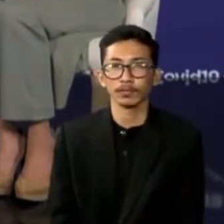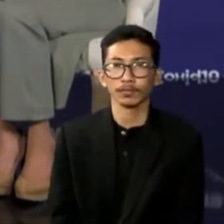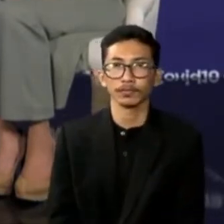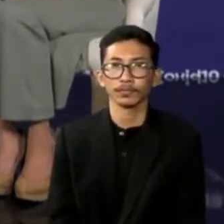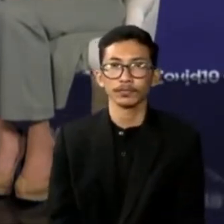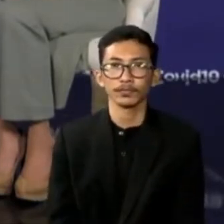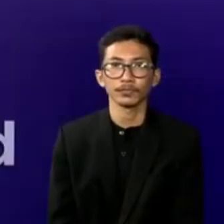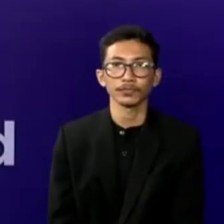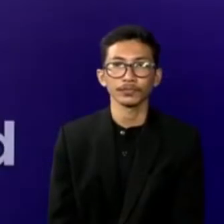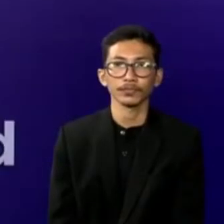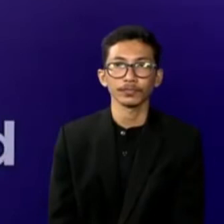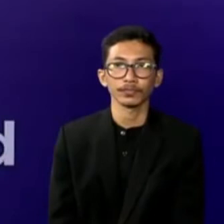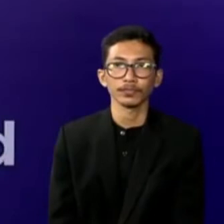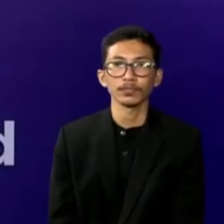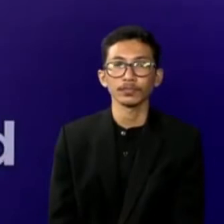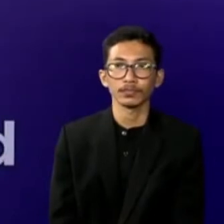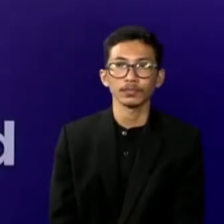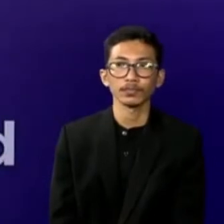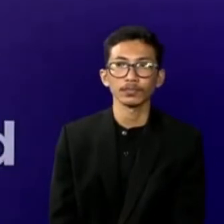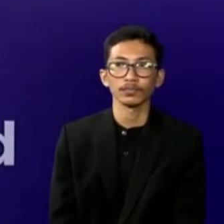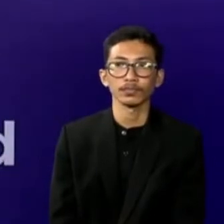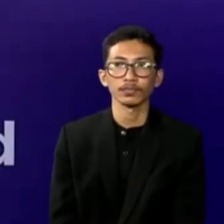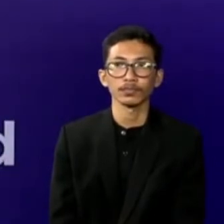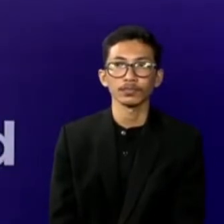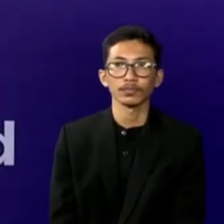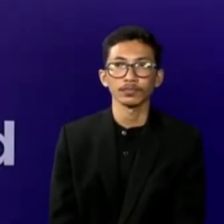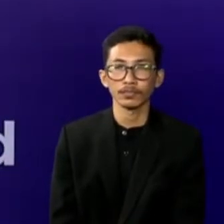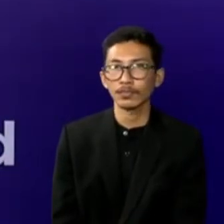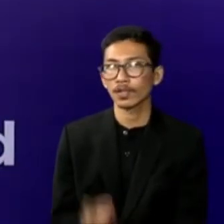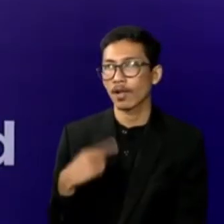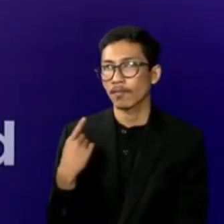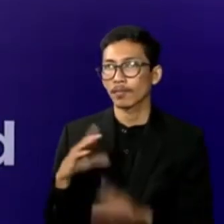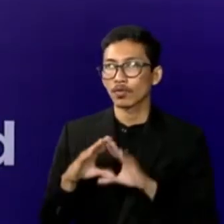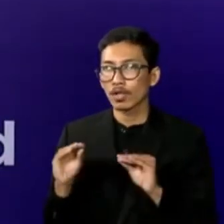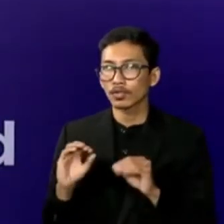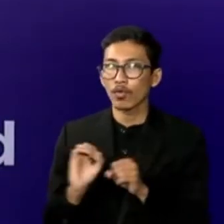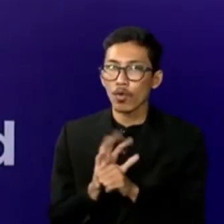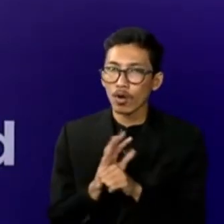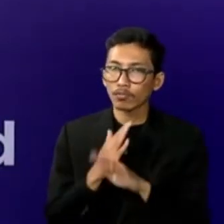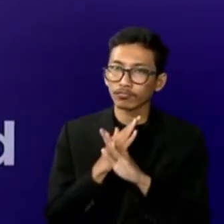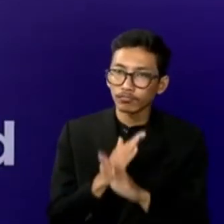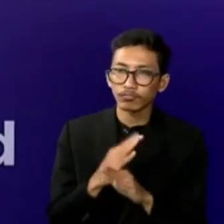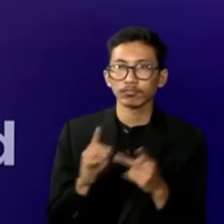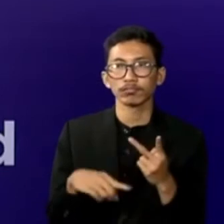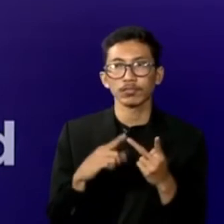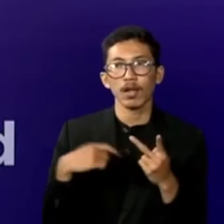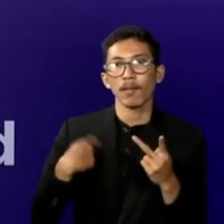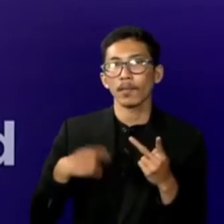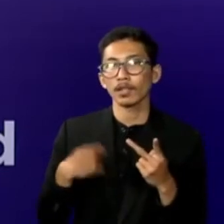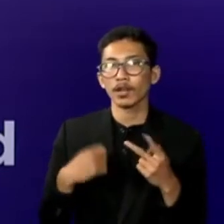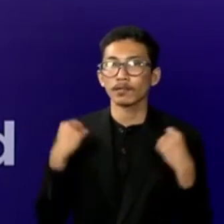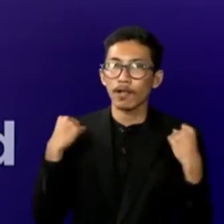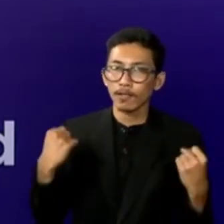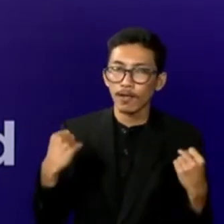kita walaupun kita dari Satgas RI Kemenkes bahkan dari negara melakukan promosi